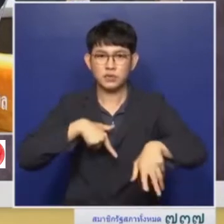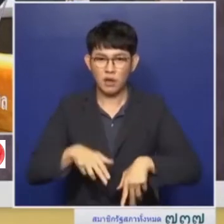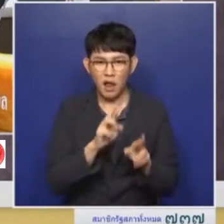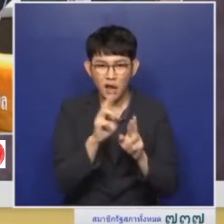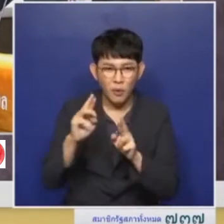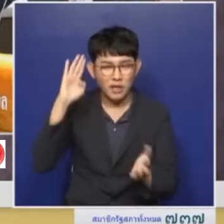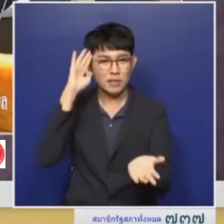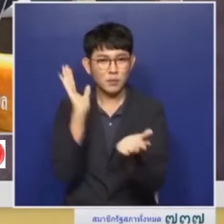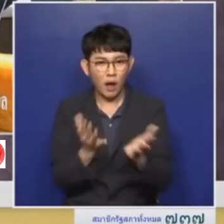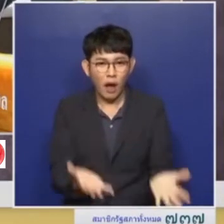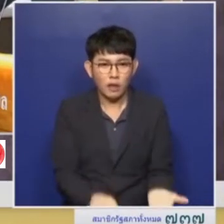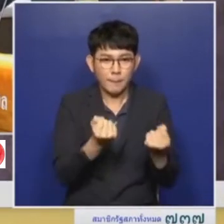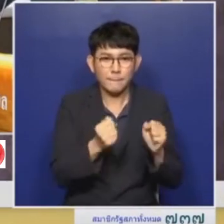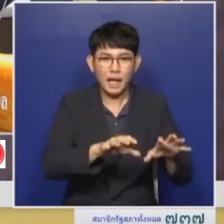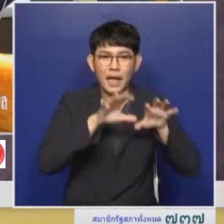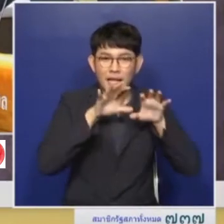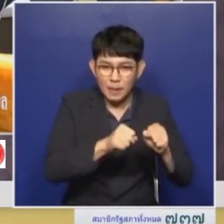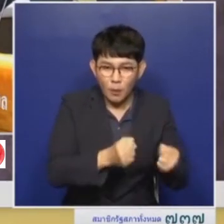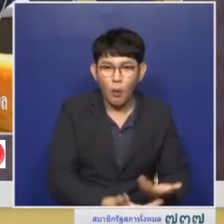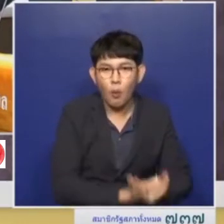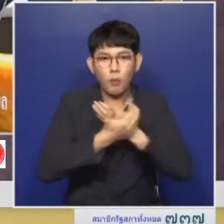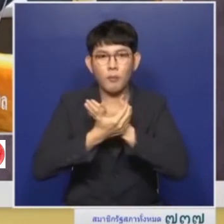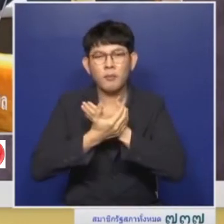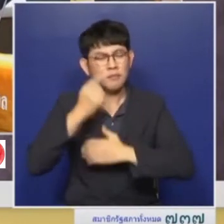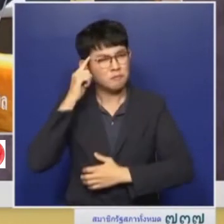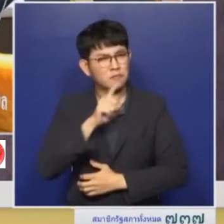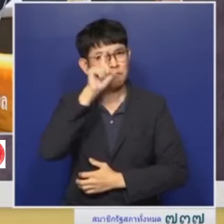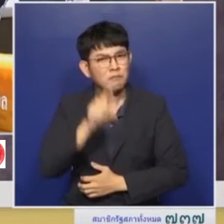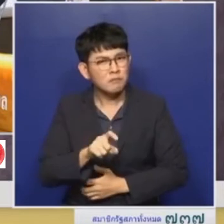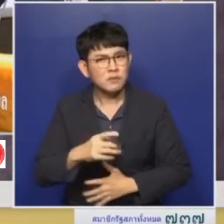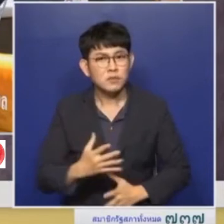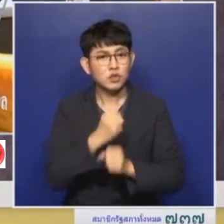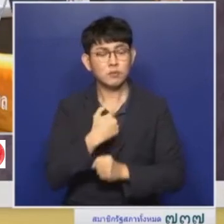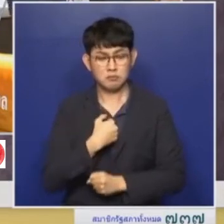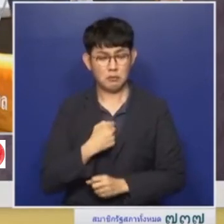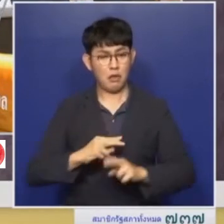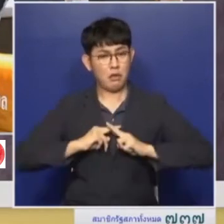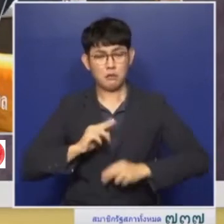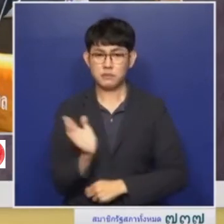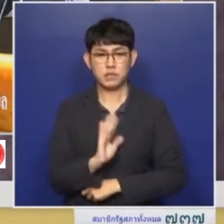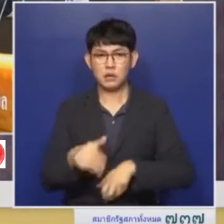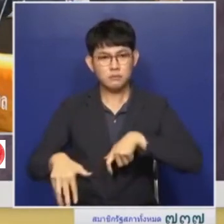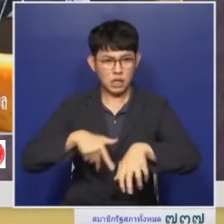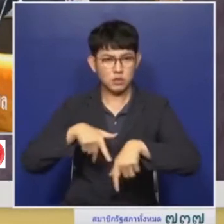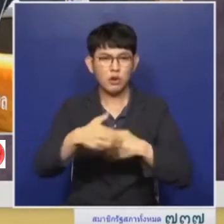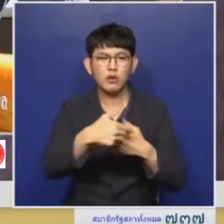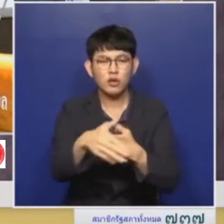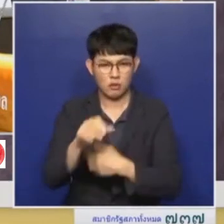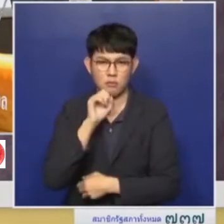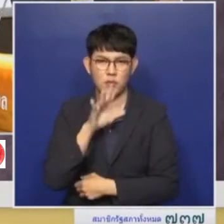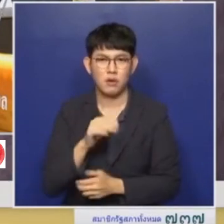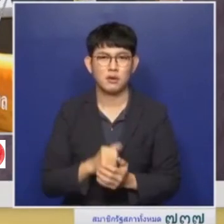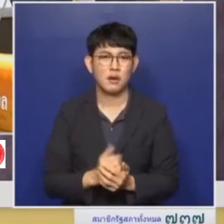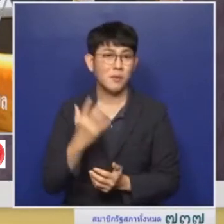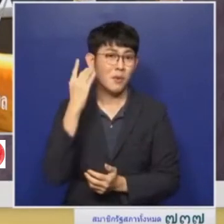บ้าจะอุ้มไปตกลงผมไม่ได้พูดเองนะครับพี่น้องประชาชนเขาพูดอยู่ข้างนอกเมื่อวานท่าน